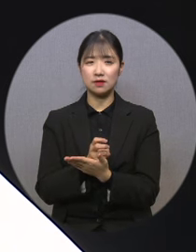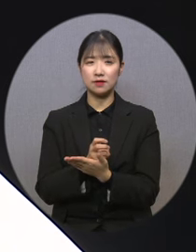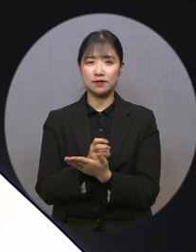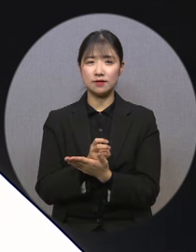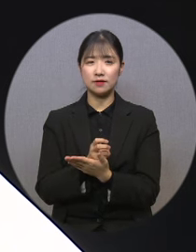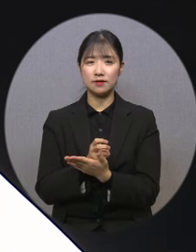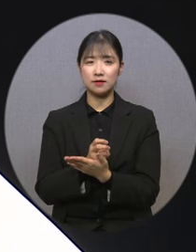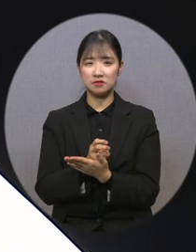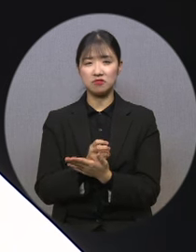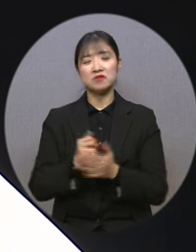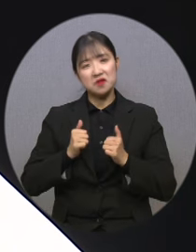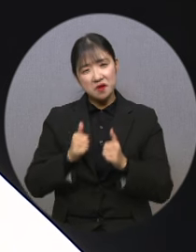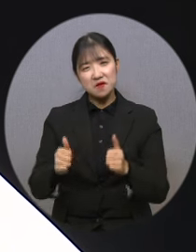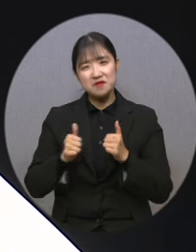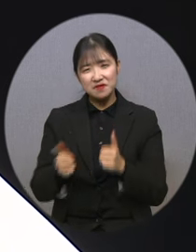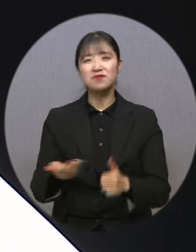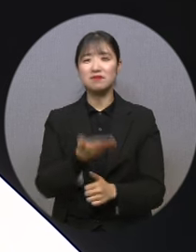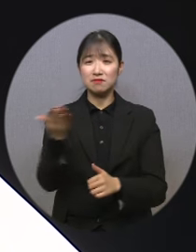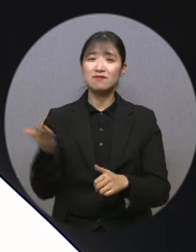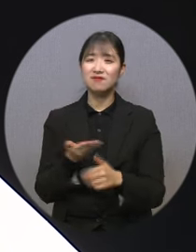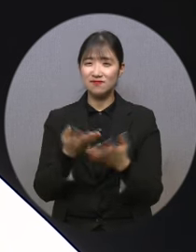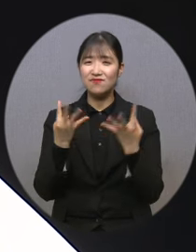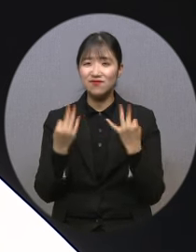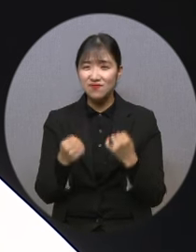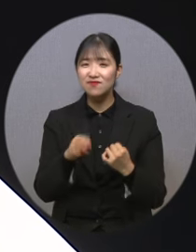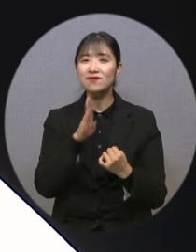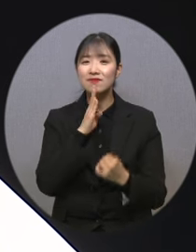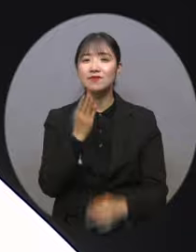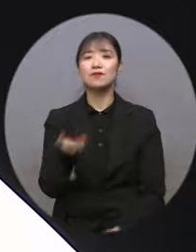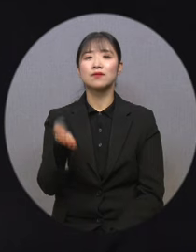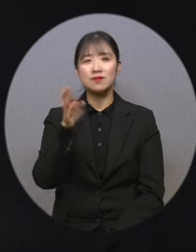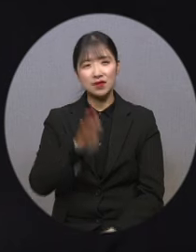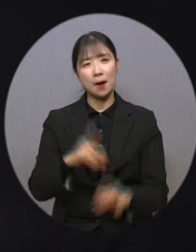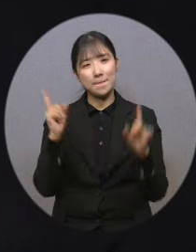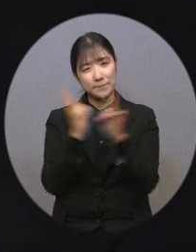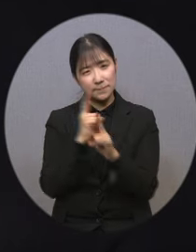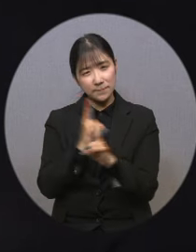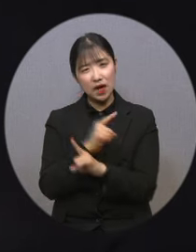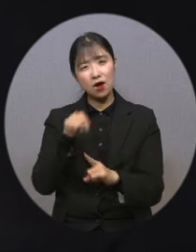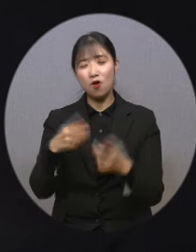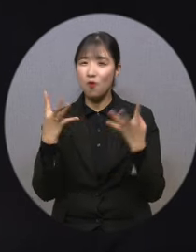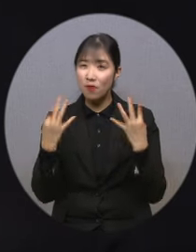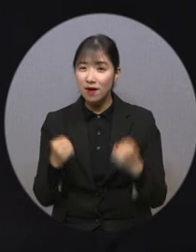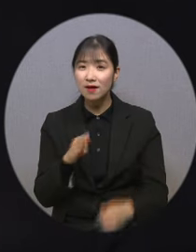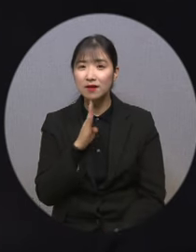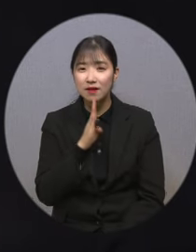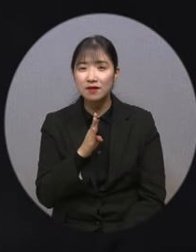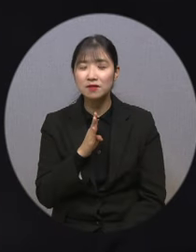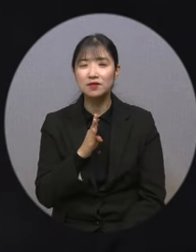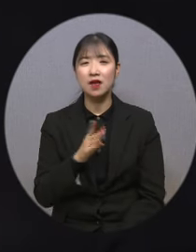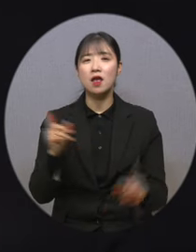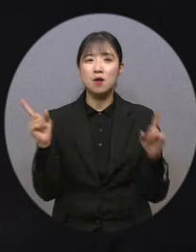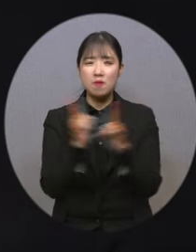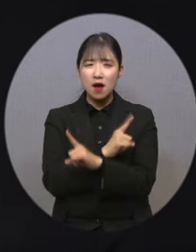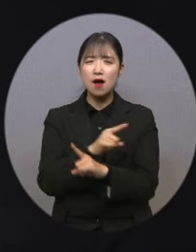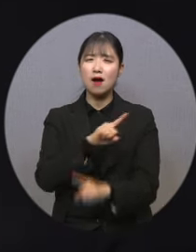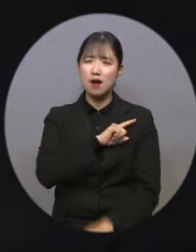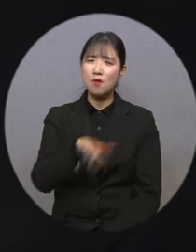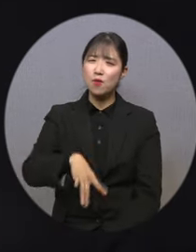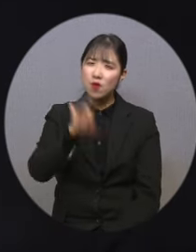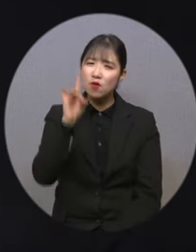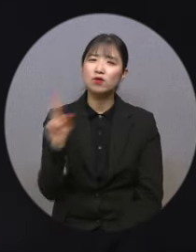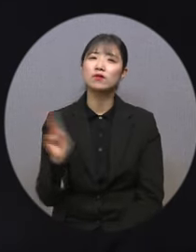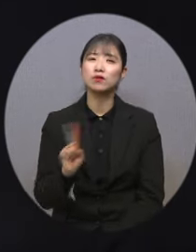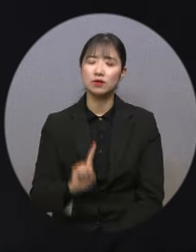그래도 나름대로 열심히 더 하고 있다고 하지만 은 바꾸어야 할 점이 많은데 예 우선 뭐를 먼저 바꾸어야 할